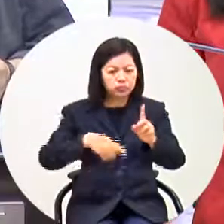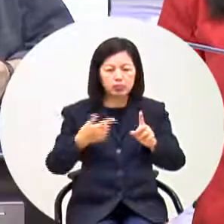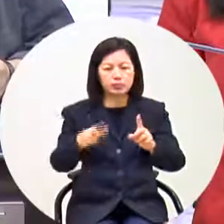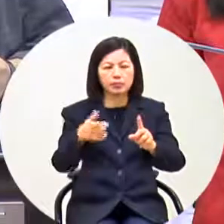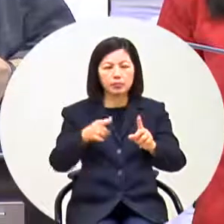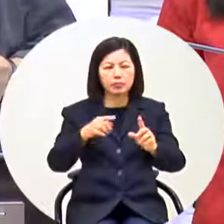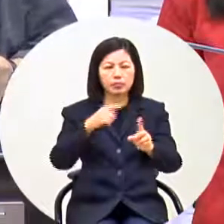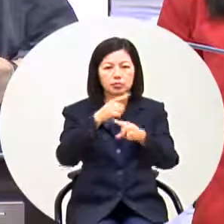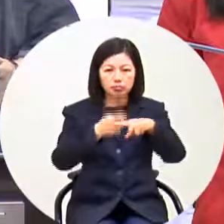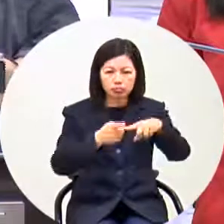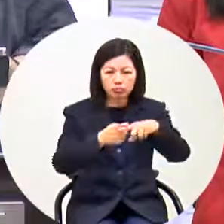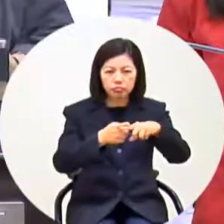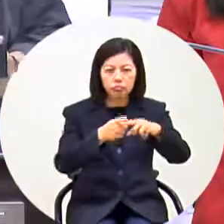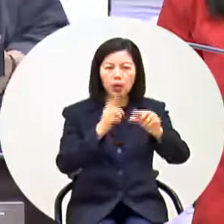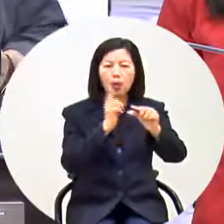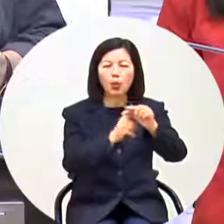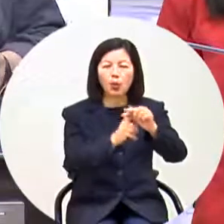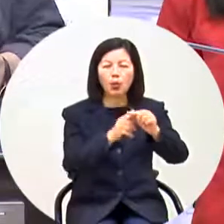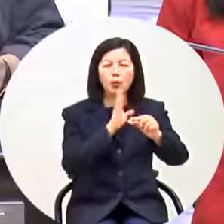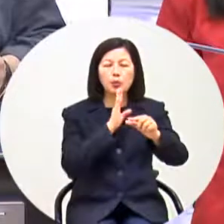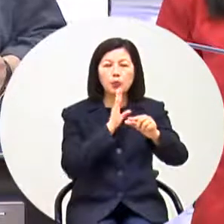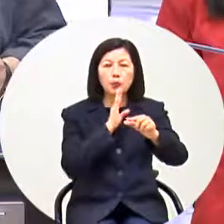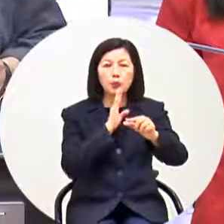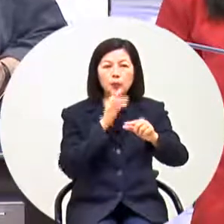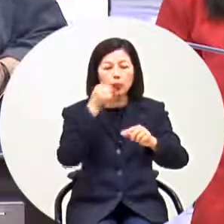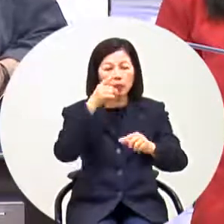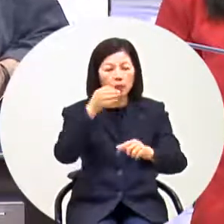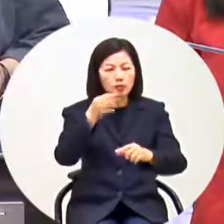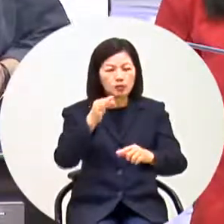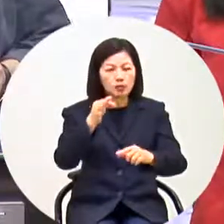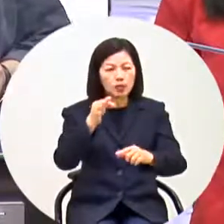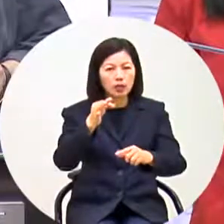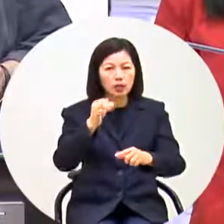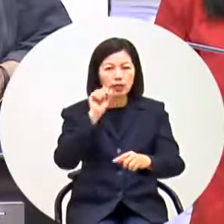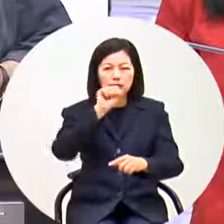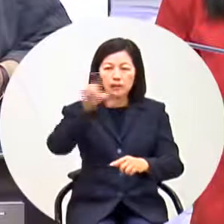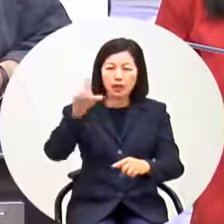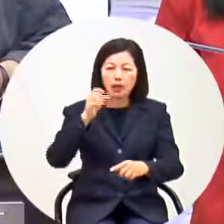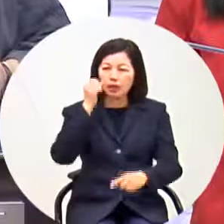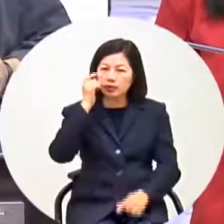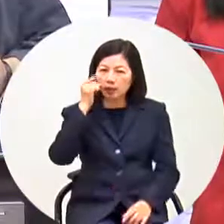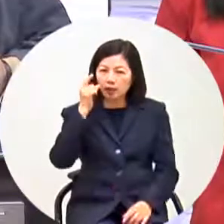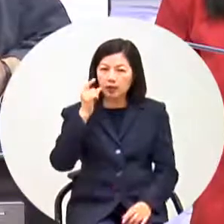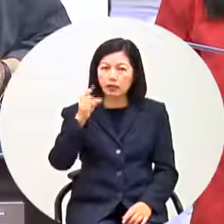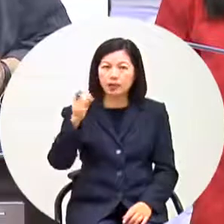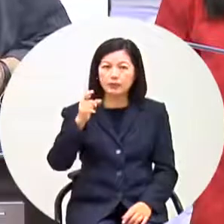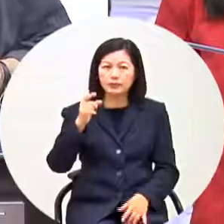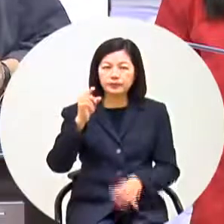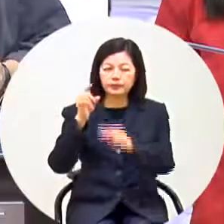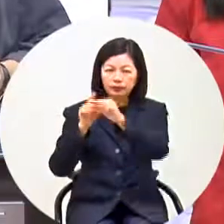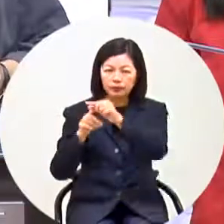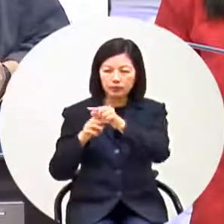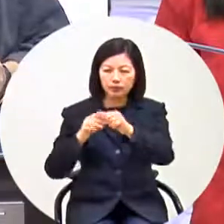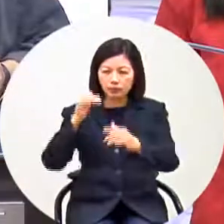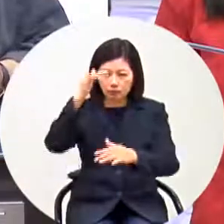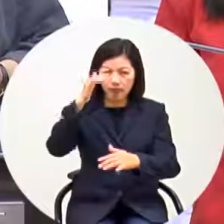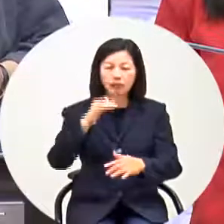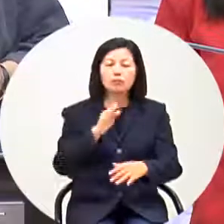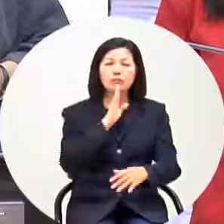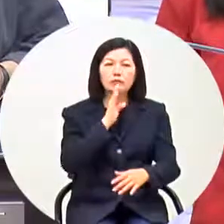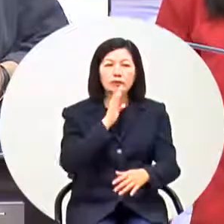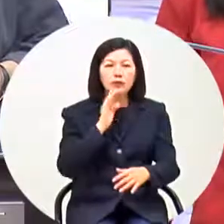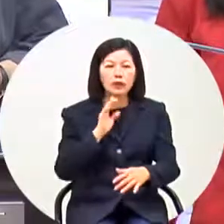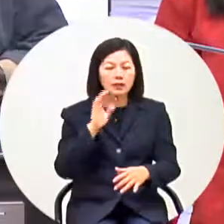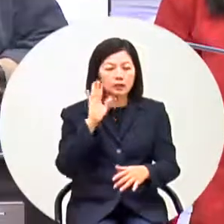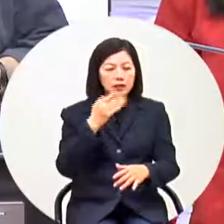们的薪资是比台南、台中都更高。不过我们高雄市对这样的一个比较，每